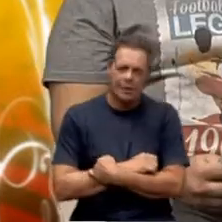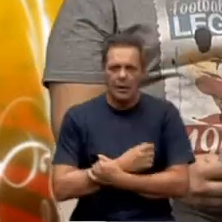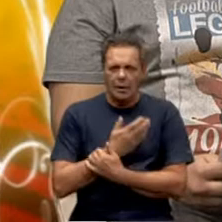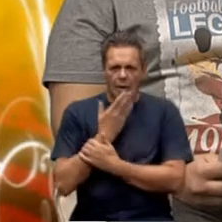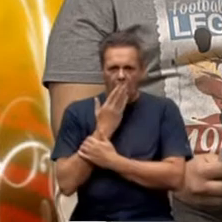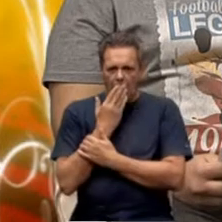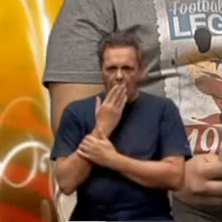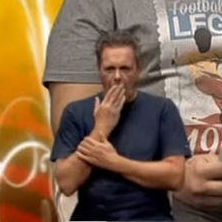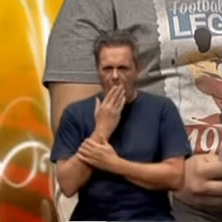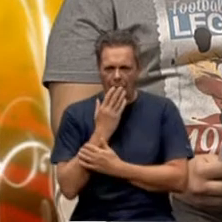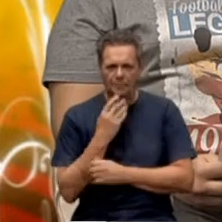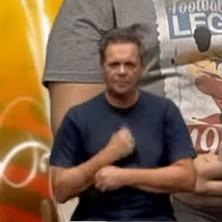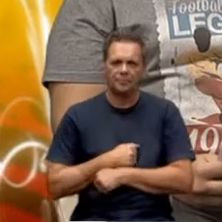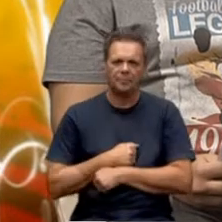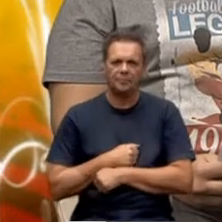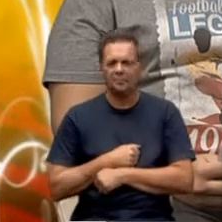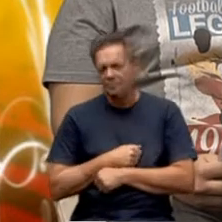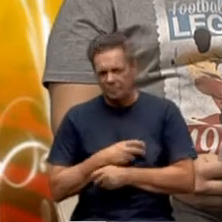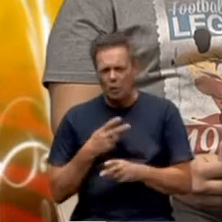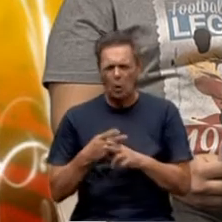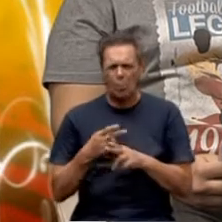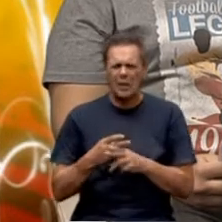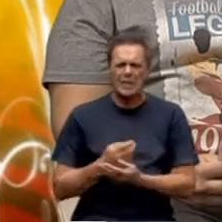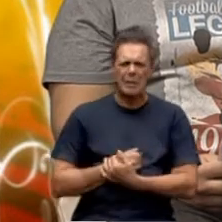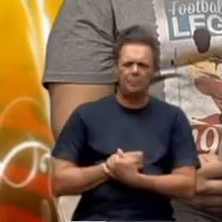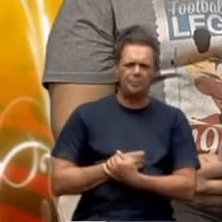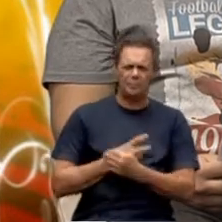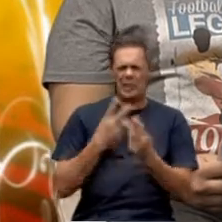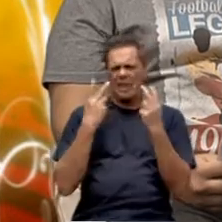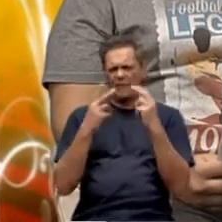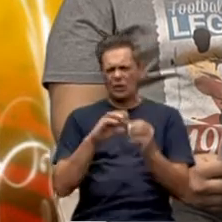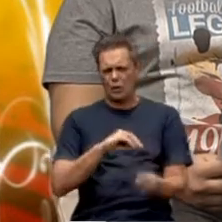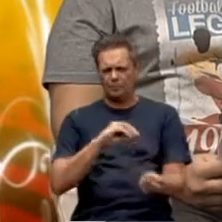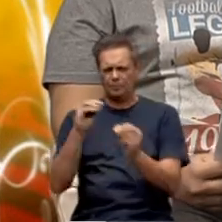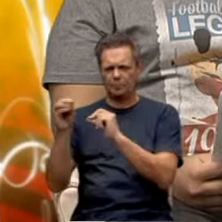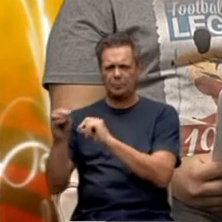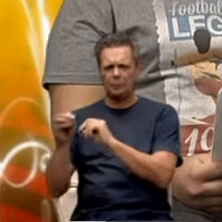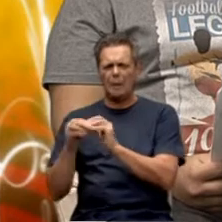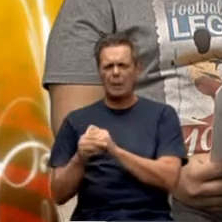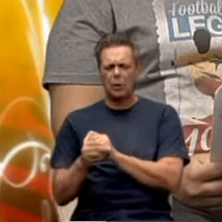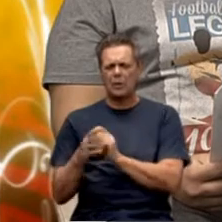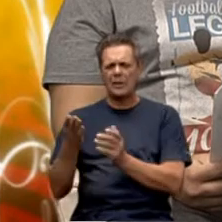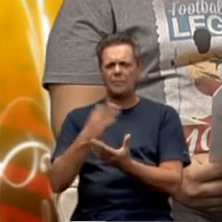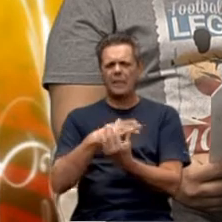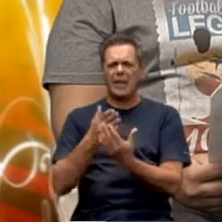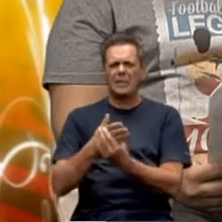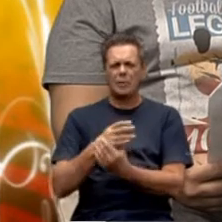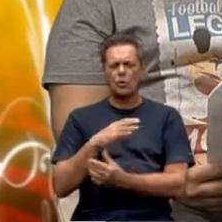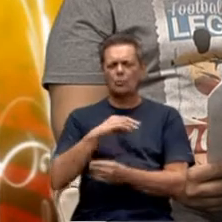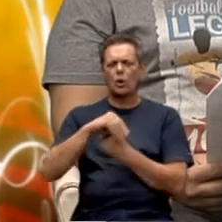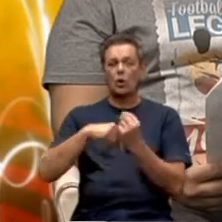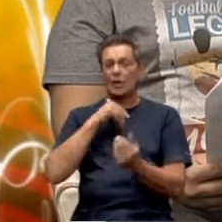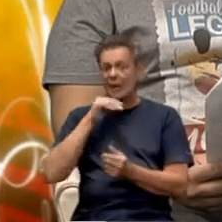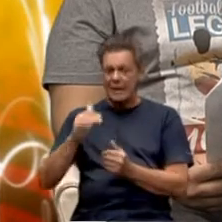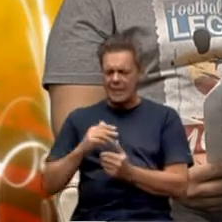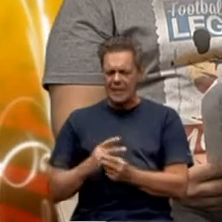u bolnicama je jako bitno komunicirati. Jako je bitno prenijeti između roditelja i djece. Jako je